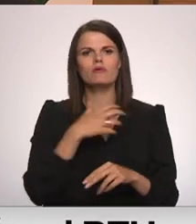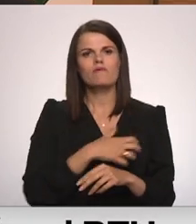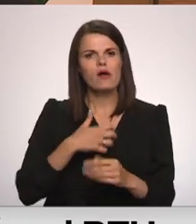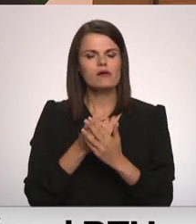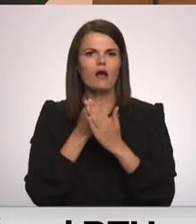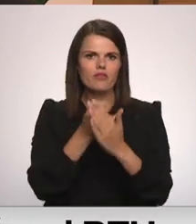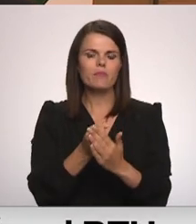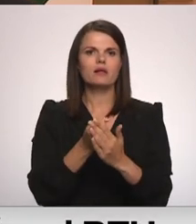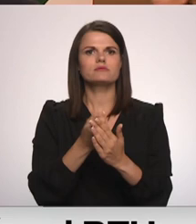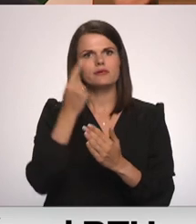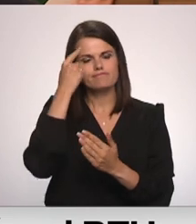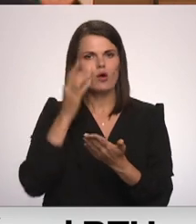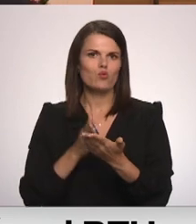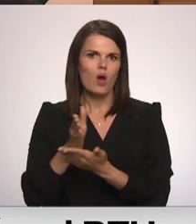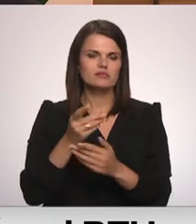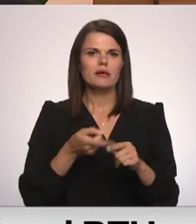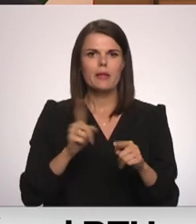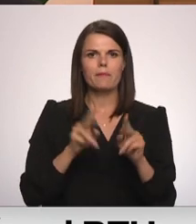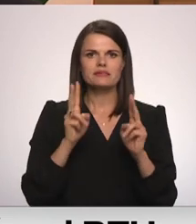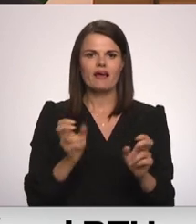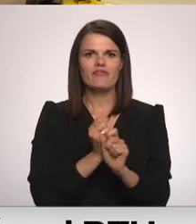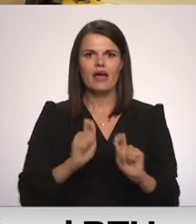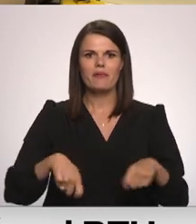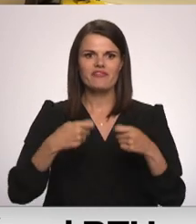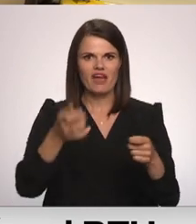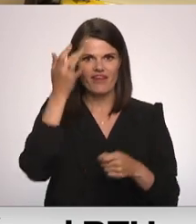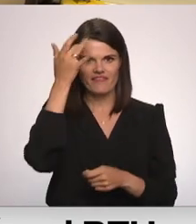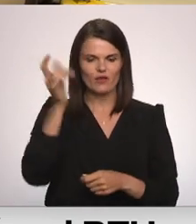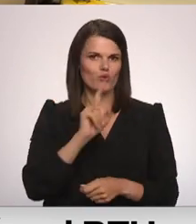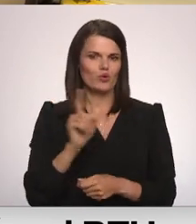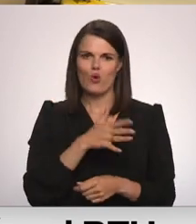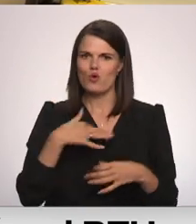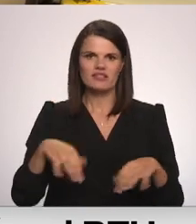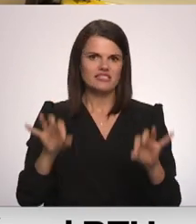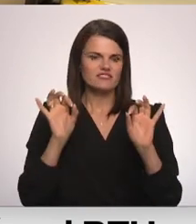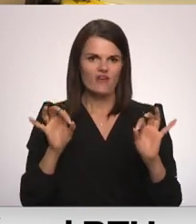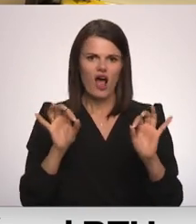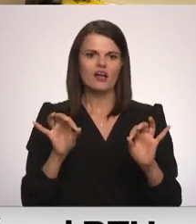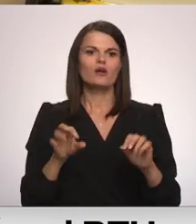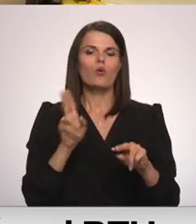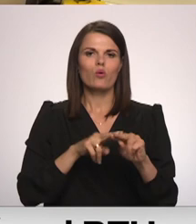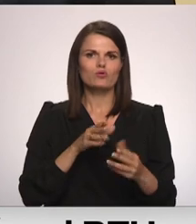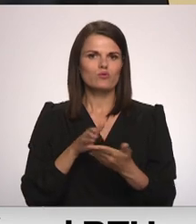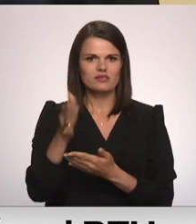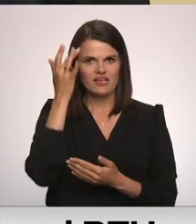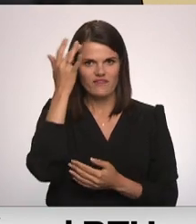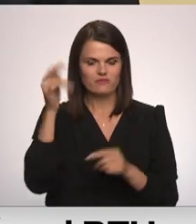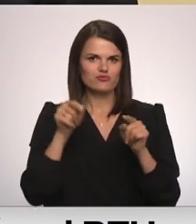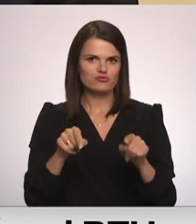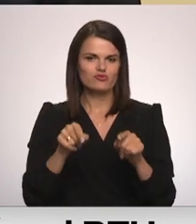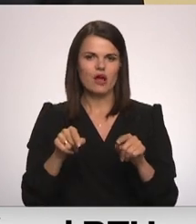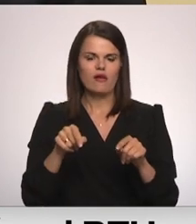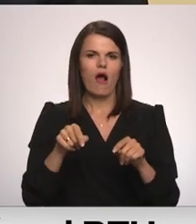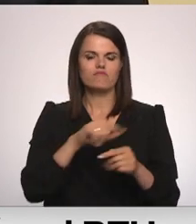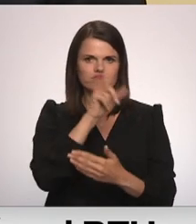jāatbalsta nozarei, jo, protams, ka darba devēja viedoklis ir ārkārtīgi būtisks, un nozares viedoklis šajā jautājumā,